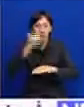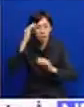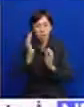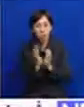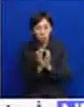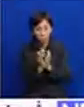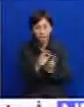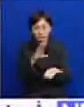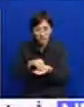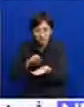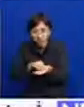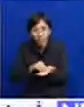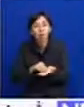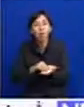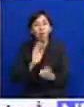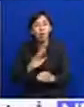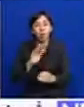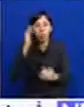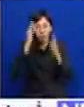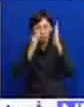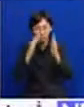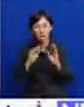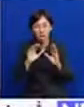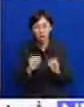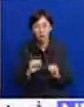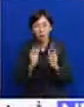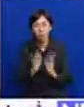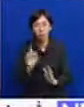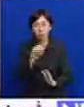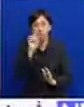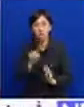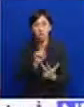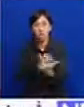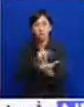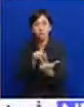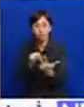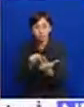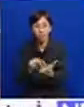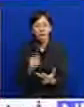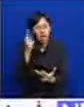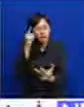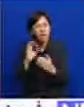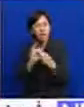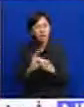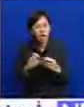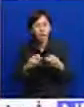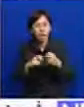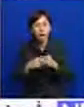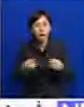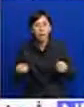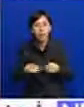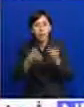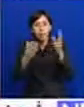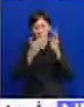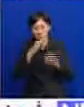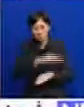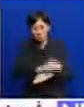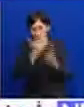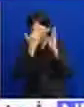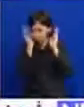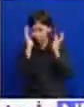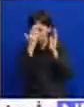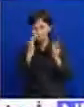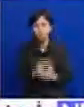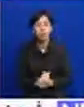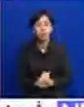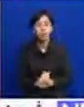ติบาลมาเลเซียกรณีควบคุมตัวผู้ต้องสงสัยที่คาดว่าจะเกี่ยวข้องกับคดีระเบิดที่แยกราชประสงค์ไว้